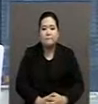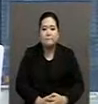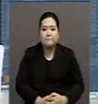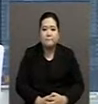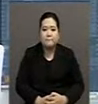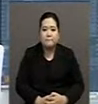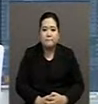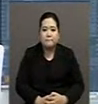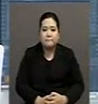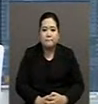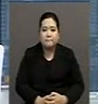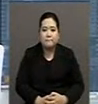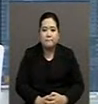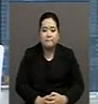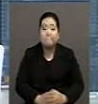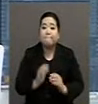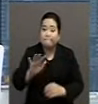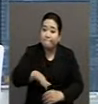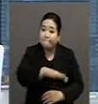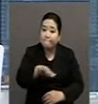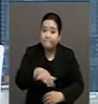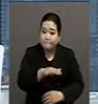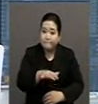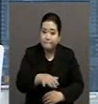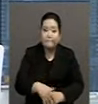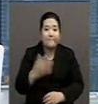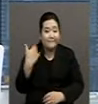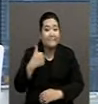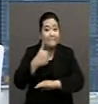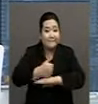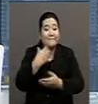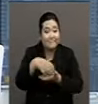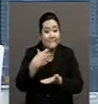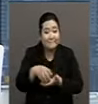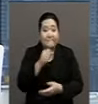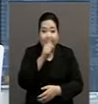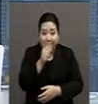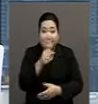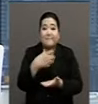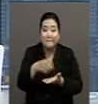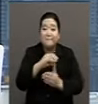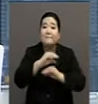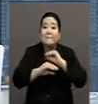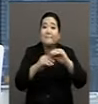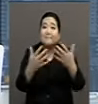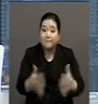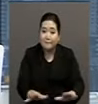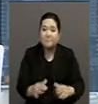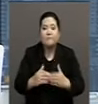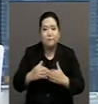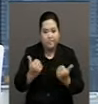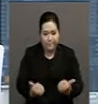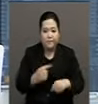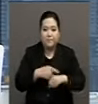ป และมุมมองนะคะที่คุณผู้ชมได้รับฟังจากคุณบรรทูลล่ำซำเมื่อสักครู่นี้เป็นเพียงแค่ส่วนหนึ่งเท่านั้นนะคะซึ่งวันนี้ช่วงเวลา4